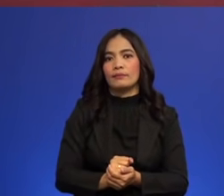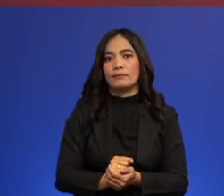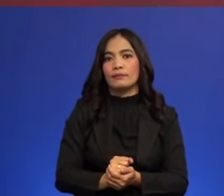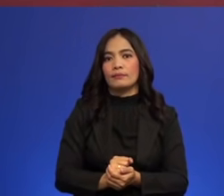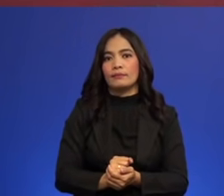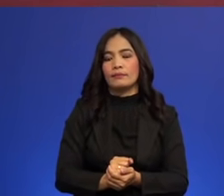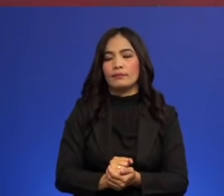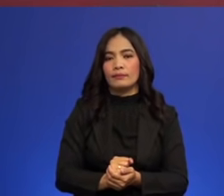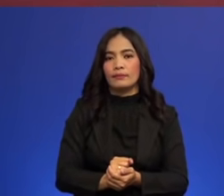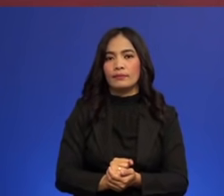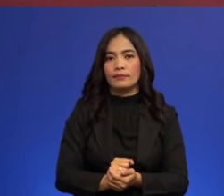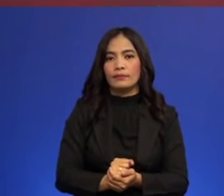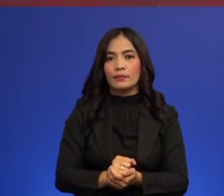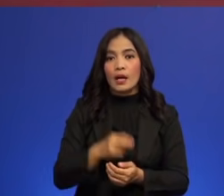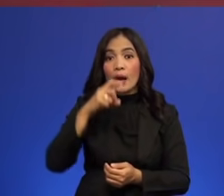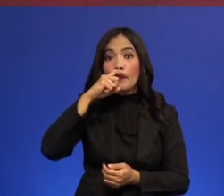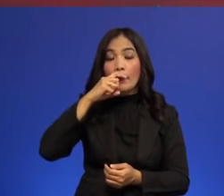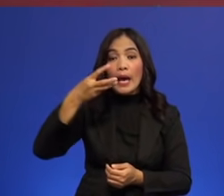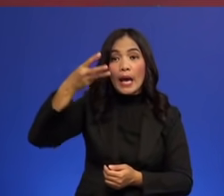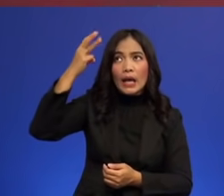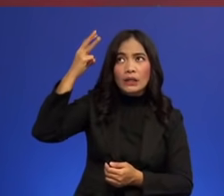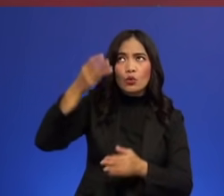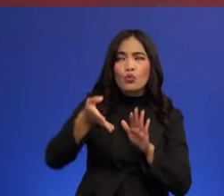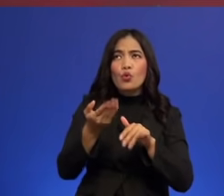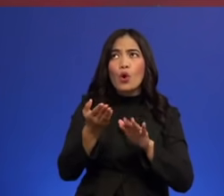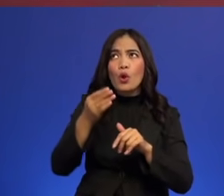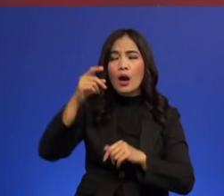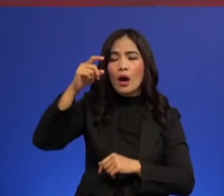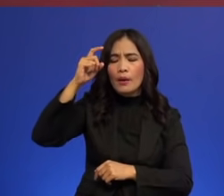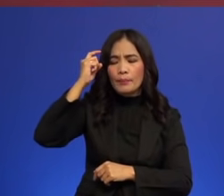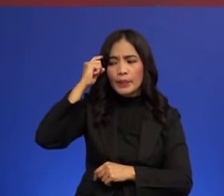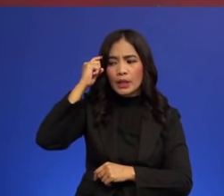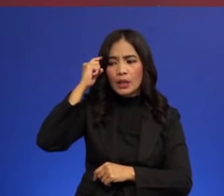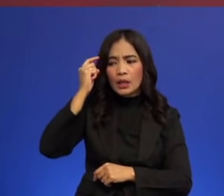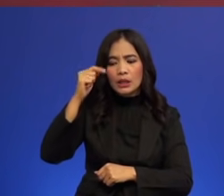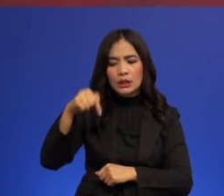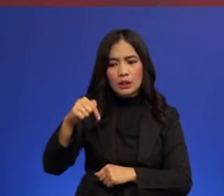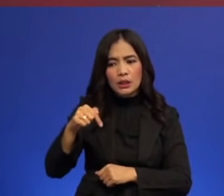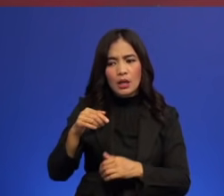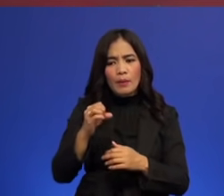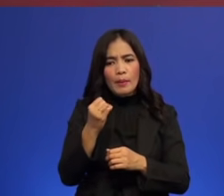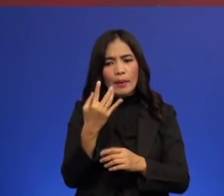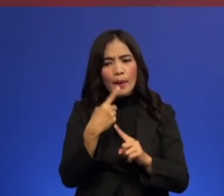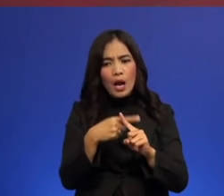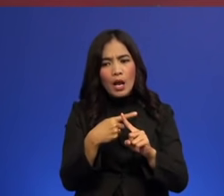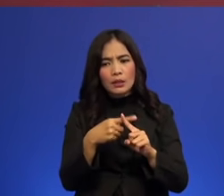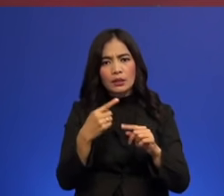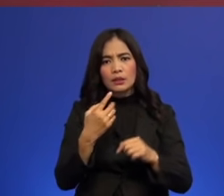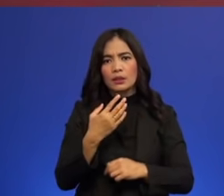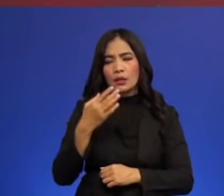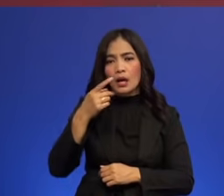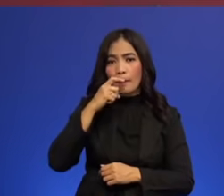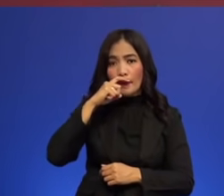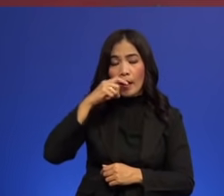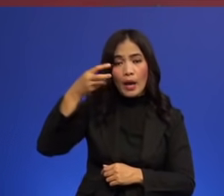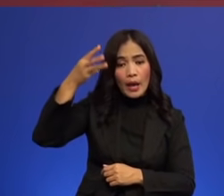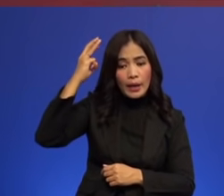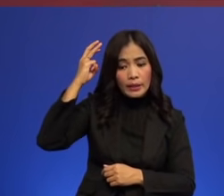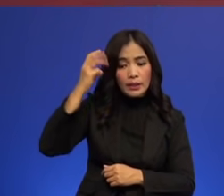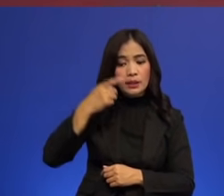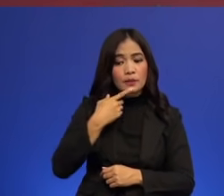Saya beberapa kali menghayati hal ini. Dan juga beberapa kali saya